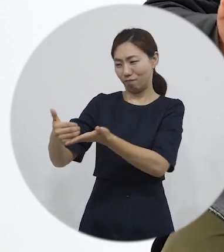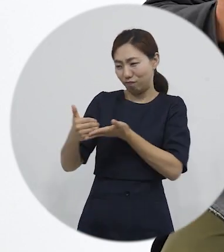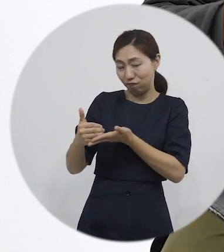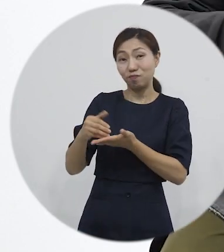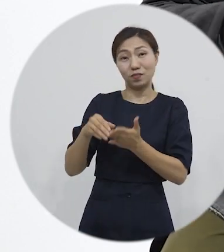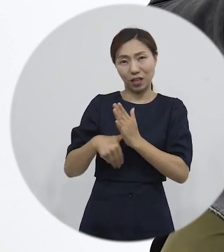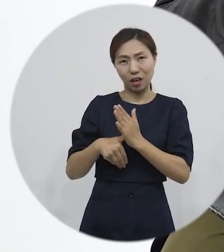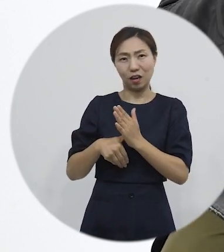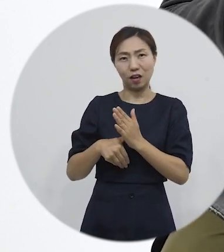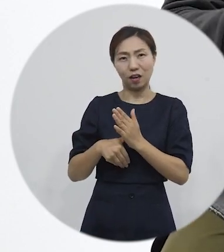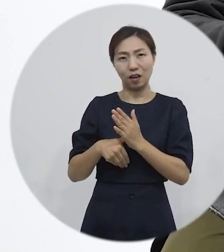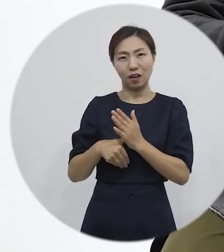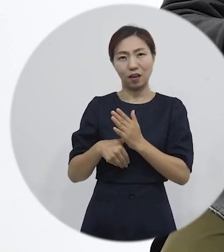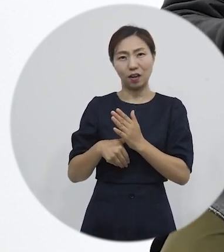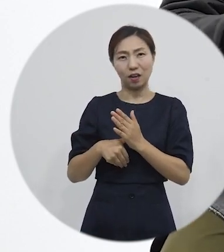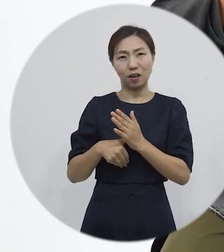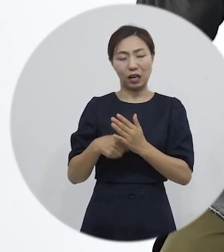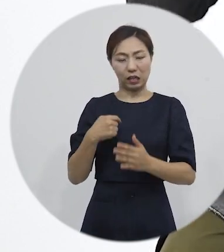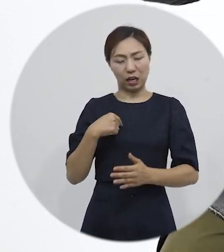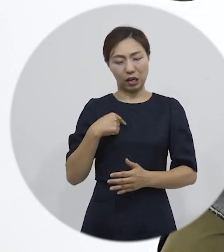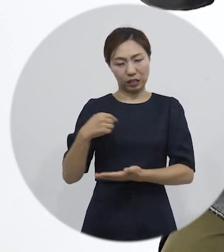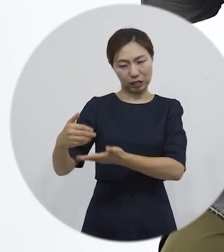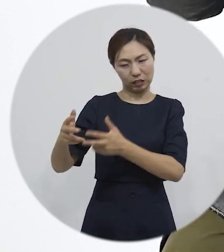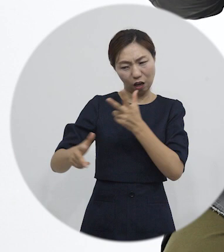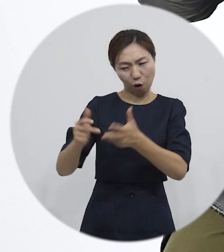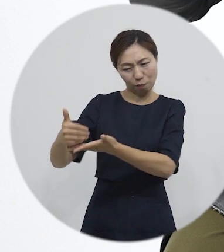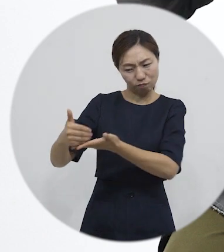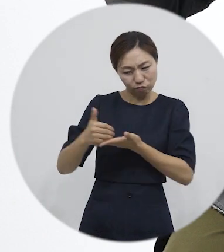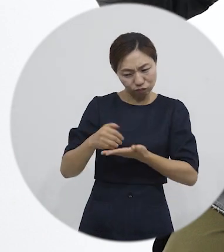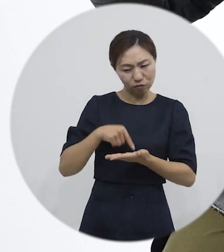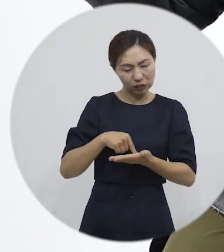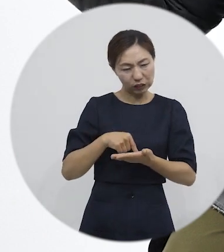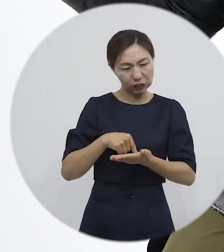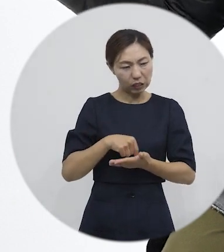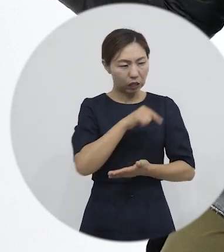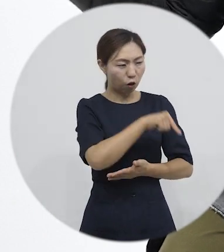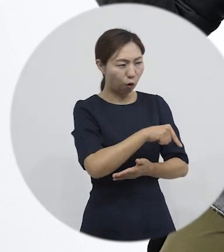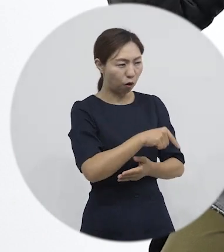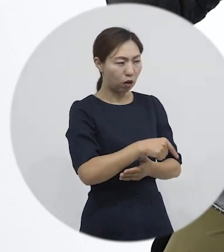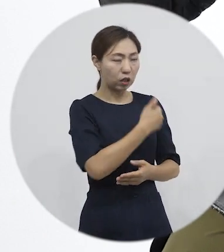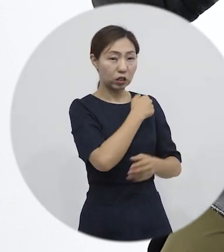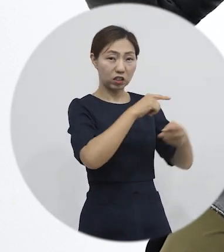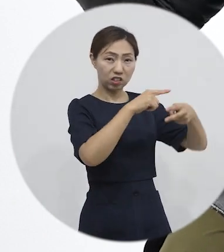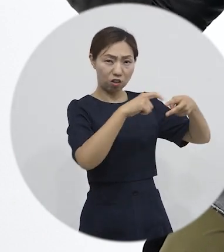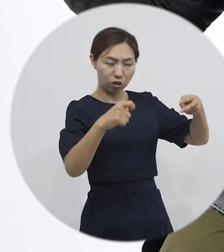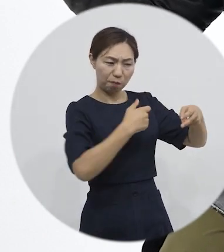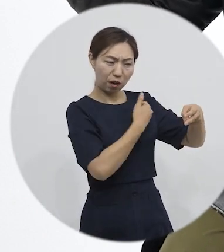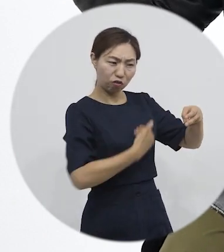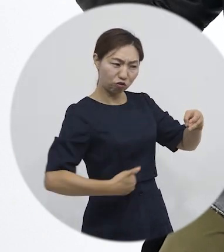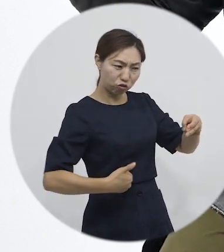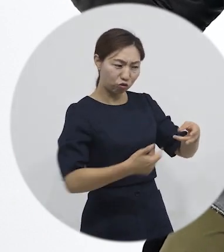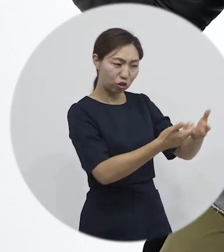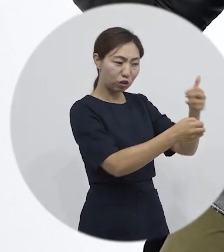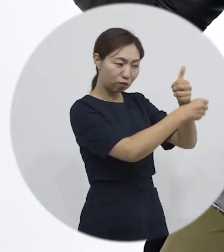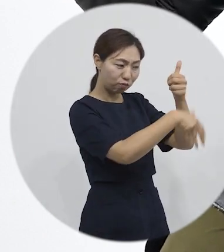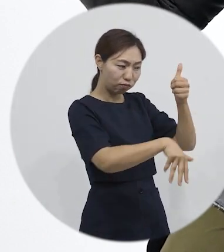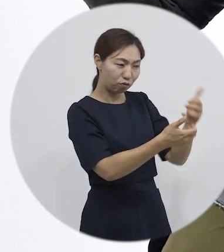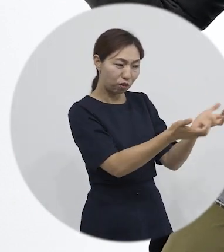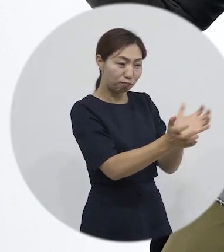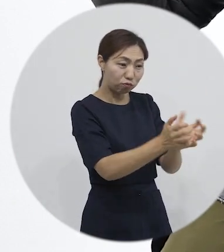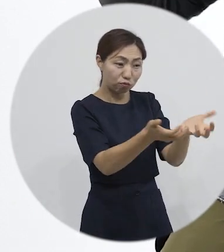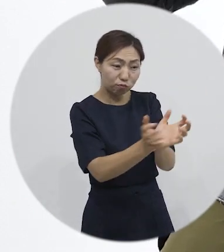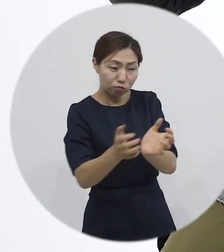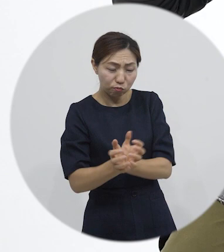제안할 때 내가 내는 사업이 지금 서대문구의 여러 사업부서들 중에서 어떤 부서에서 하면 가장 적절할